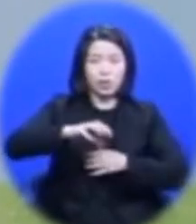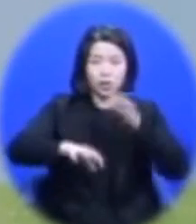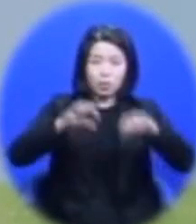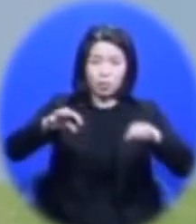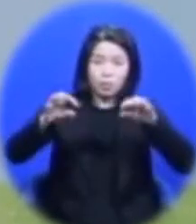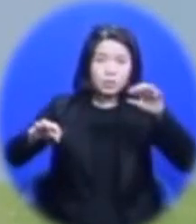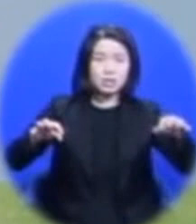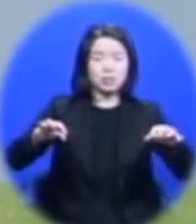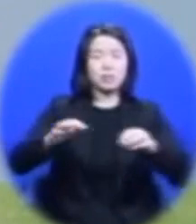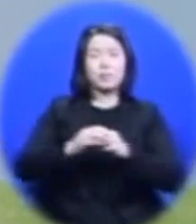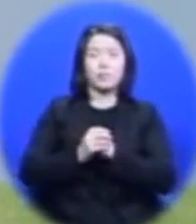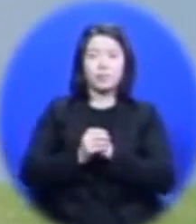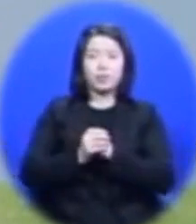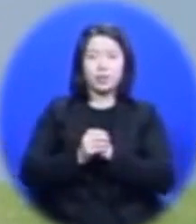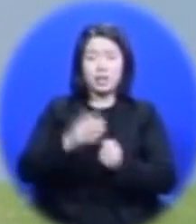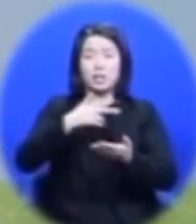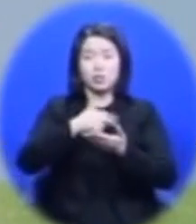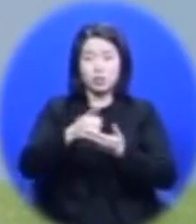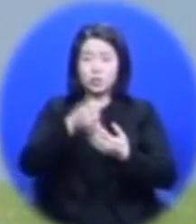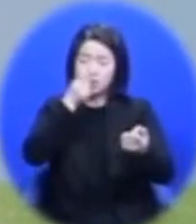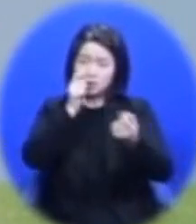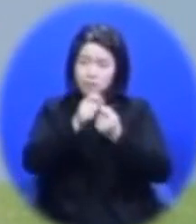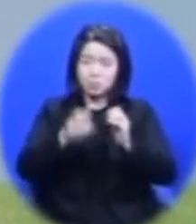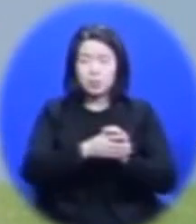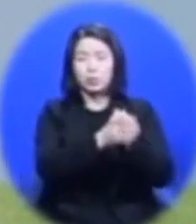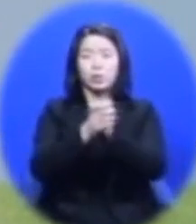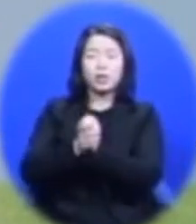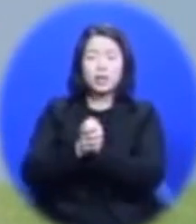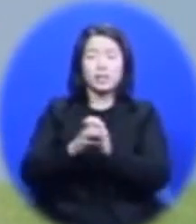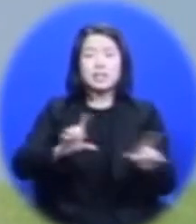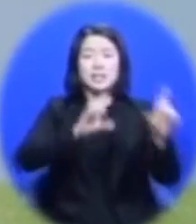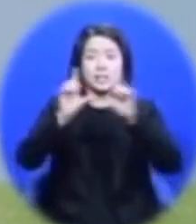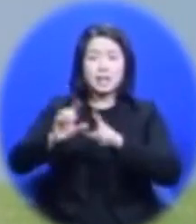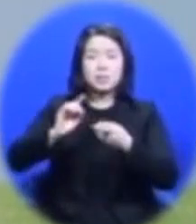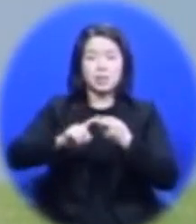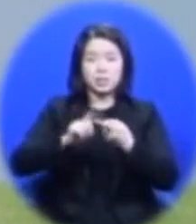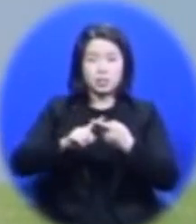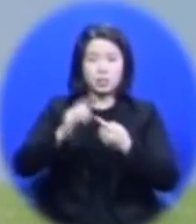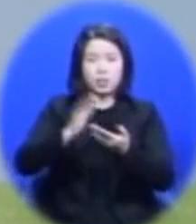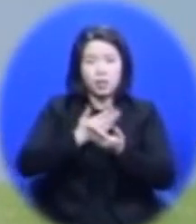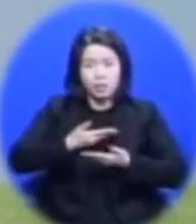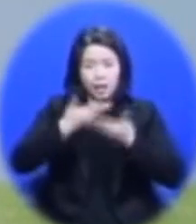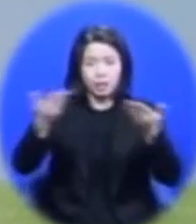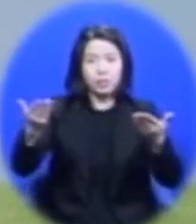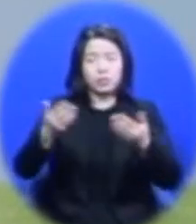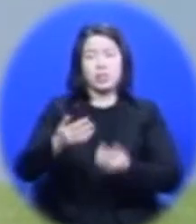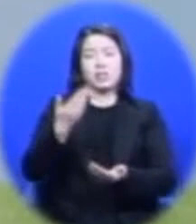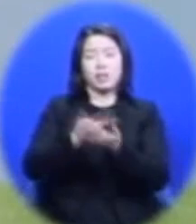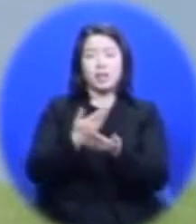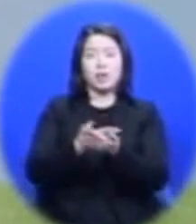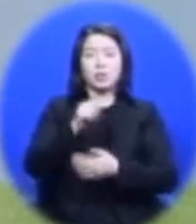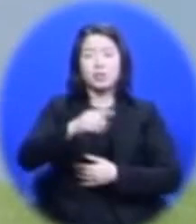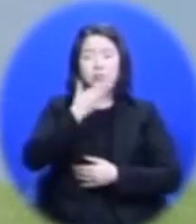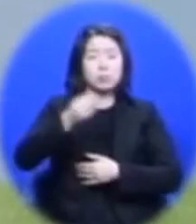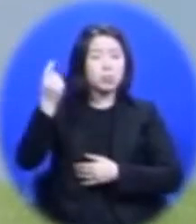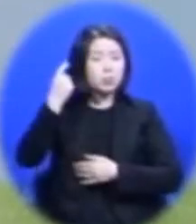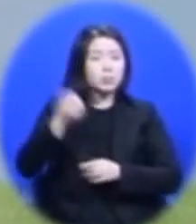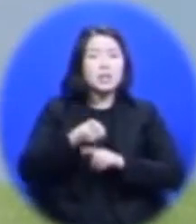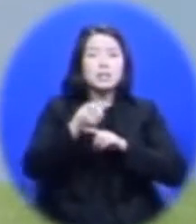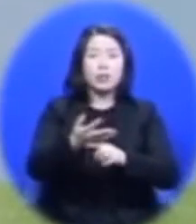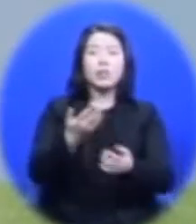곳곳에서 주님과 친밀히 동행하는 삶에 대해서 나누어 달라고, 그 복음을 좀 전해